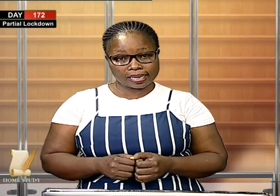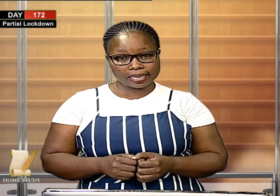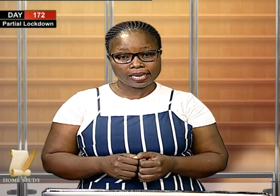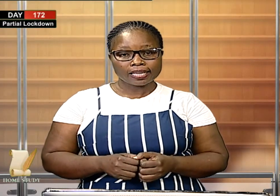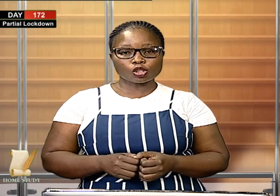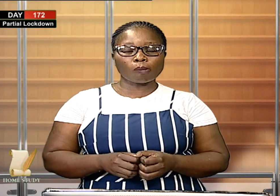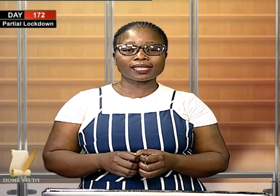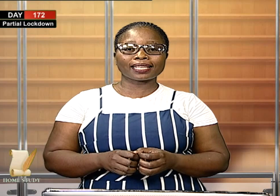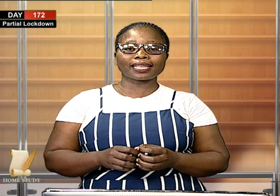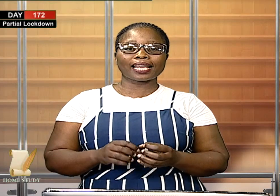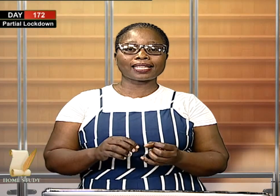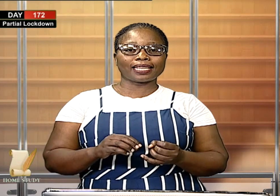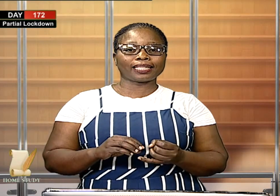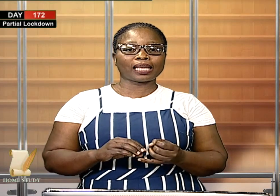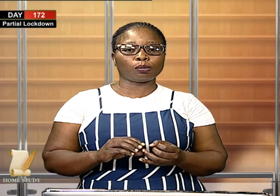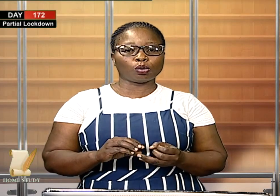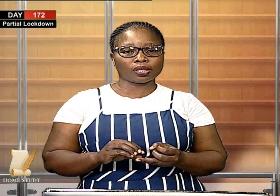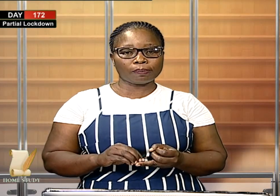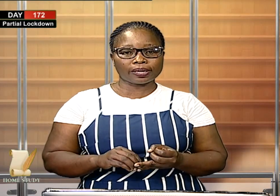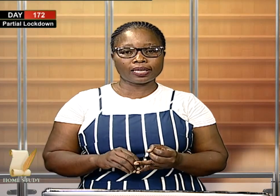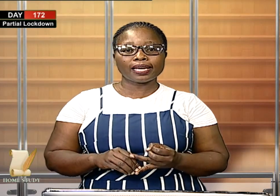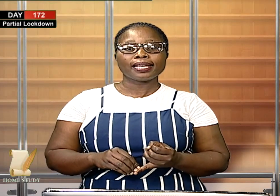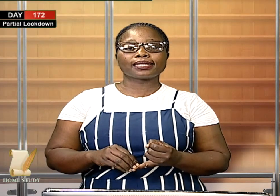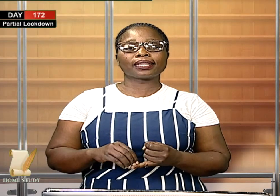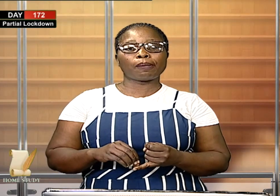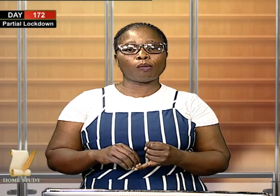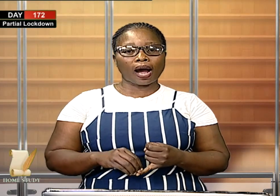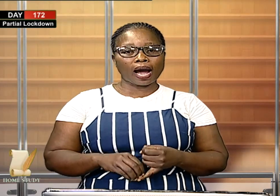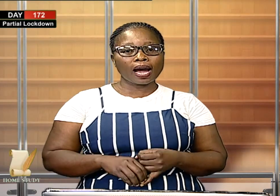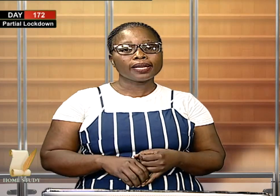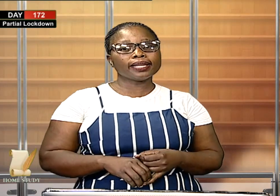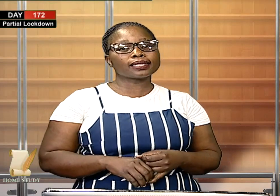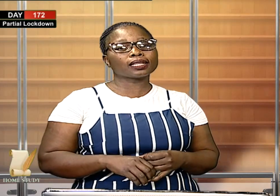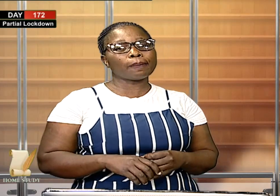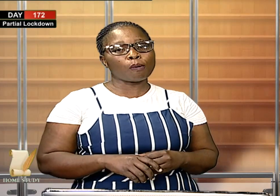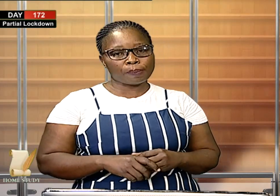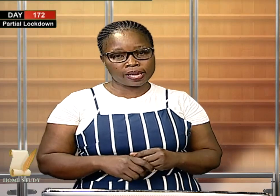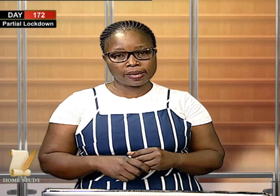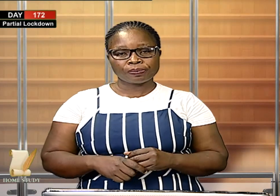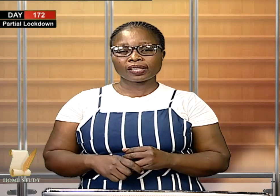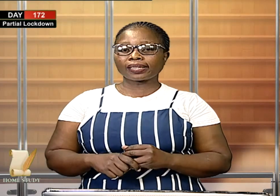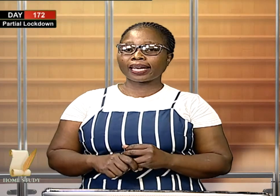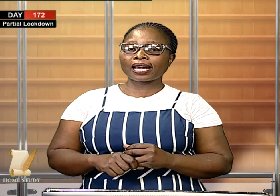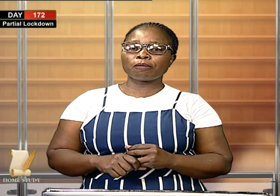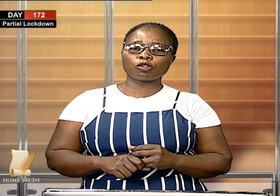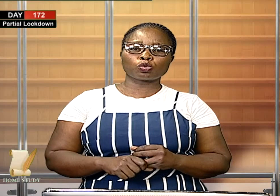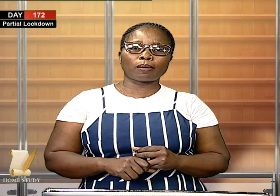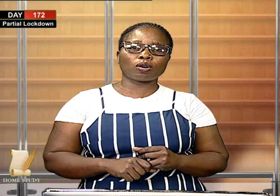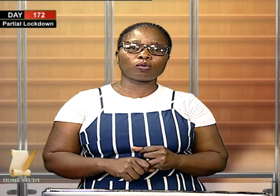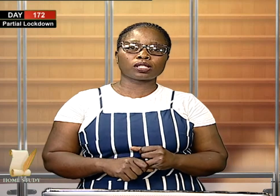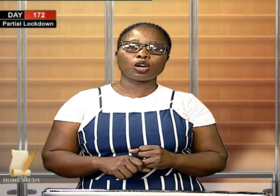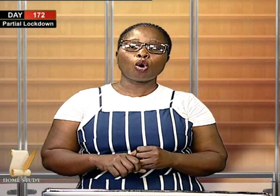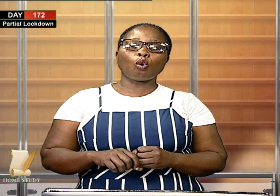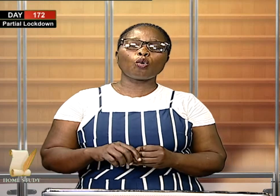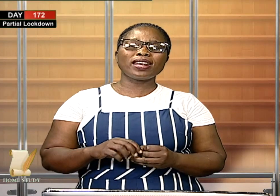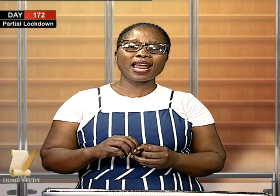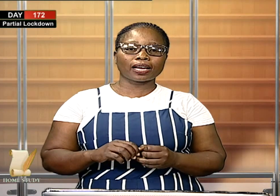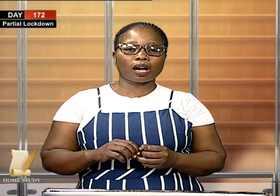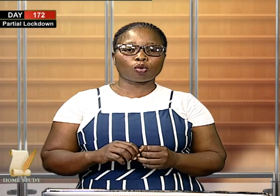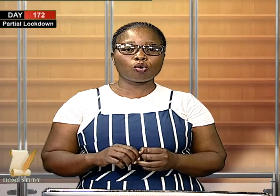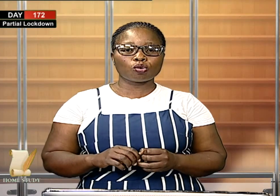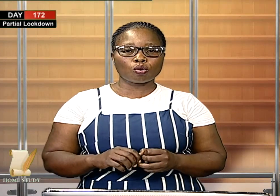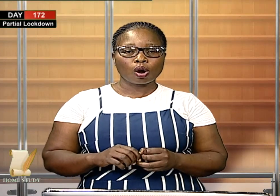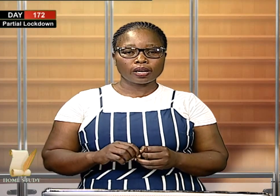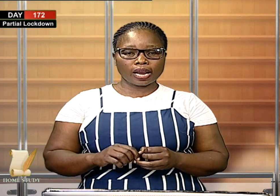phepha leli njengoba sengitichazile ticephu totimbili sicephu A nesicephu B. Ngicela ke mfundzi wami ukuthi